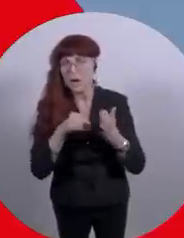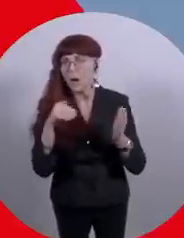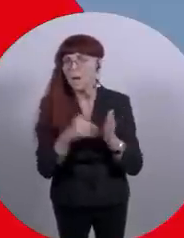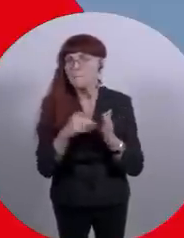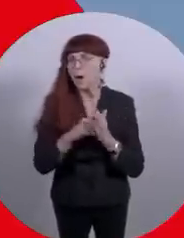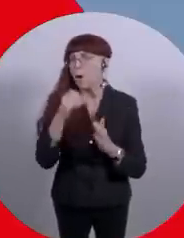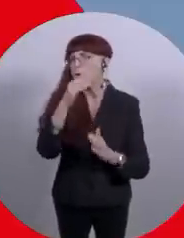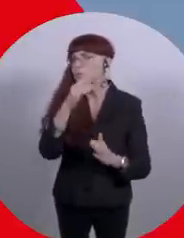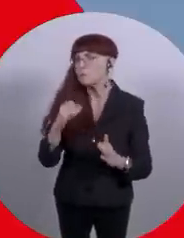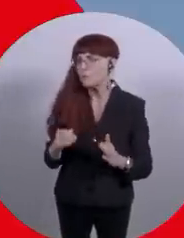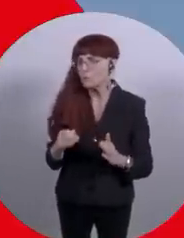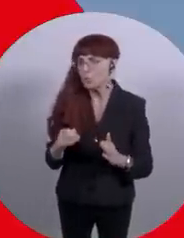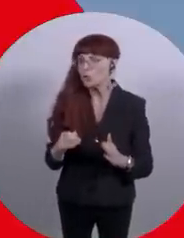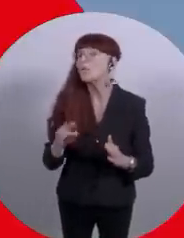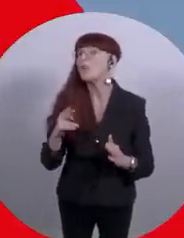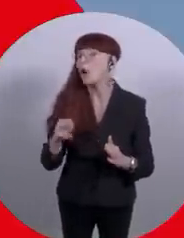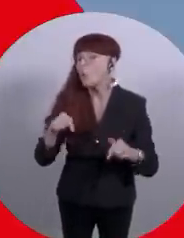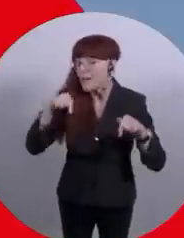nichts passieren